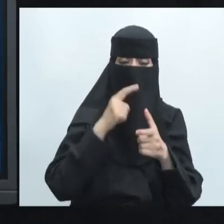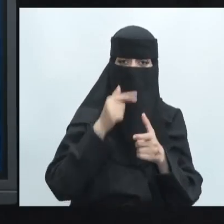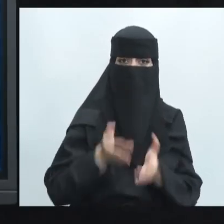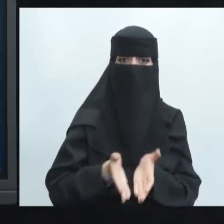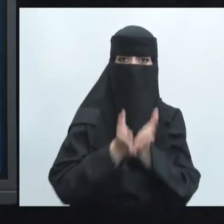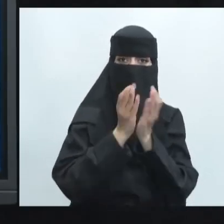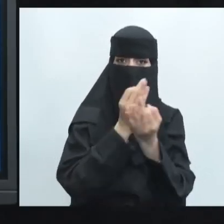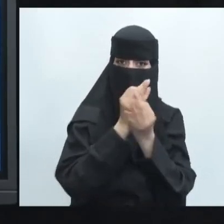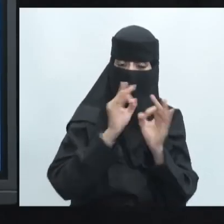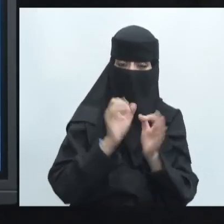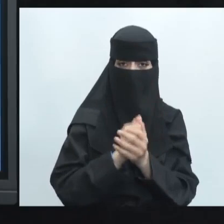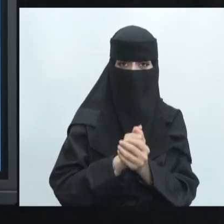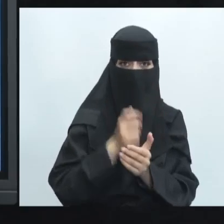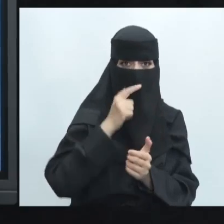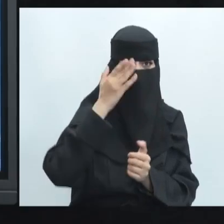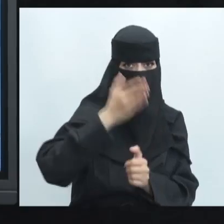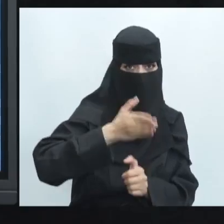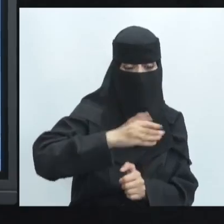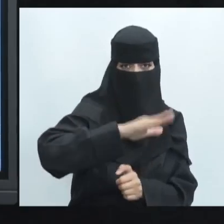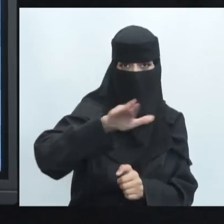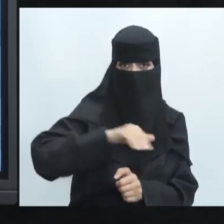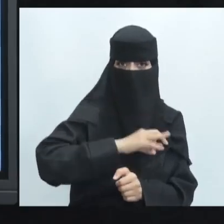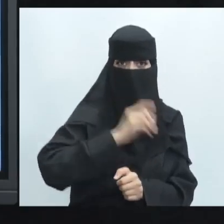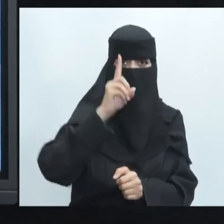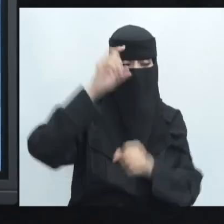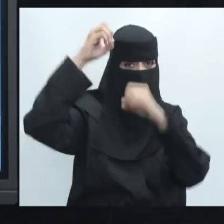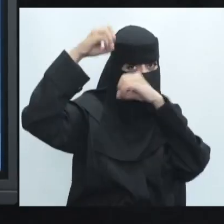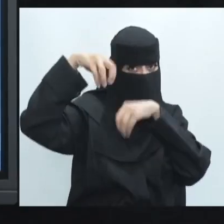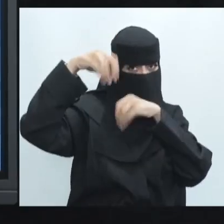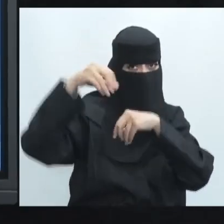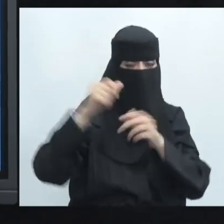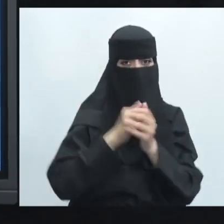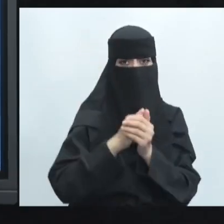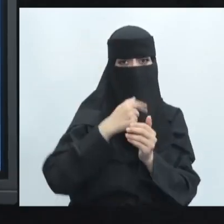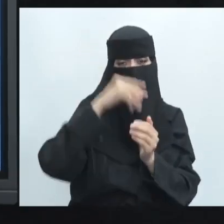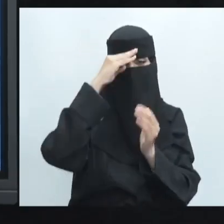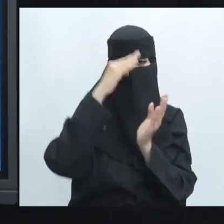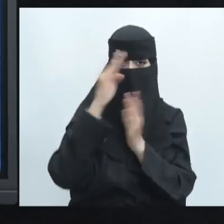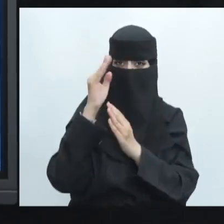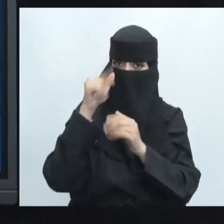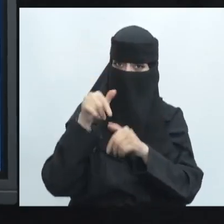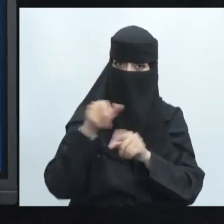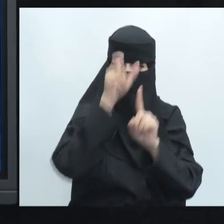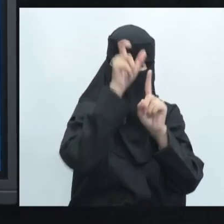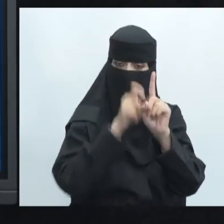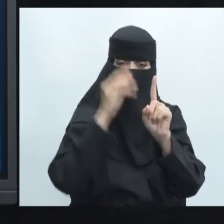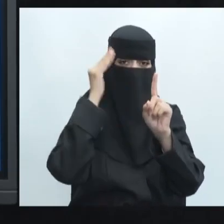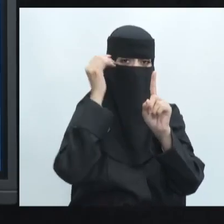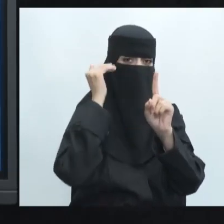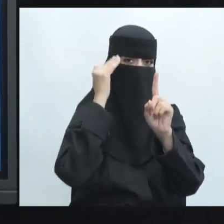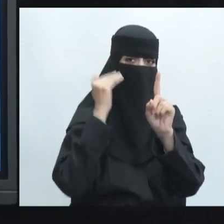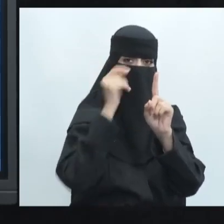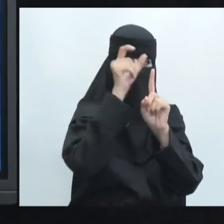الصلاه وازكى السلام السلام عليكم ورحمه الله وبركاته واهلا وسهلا بكم اعزائي الطلاب